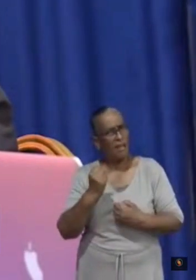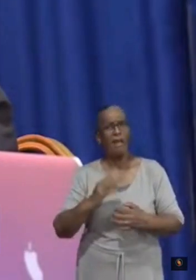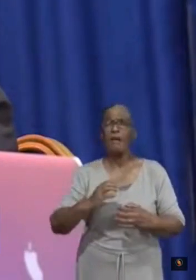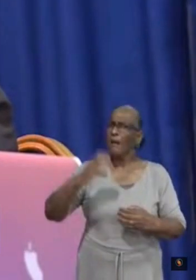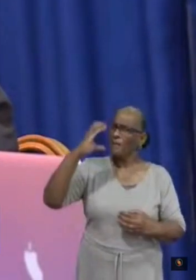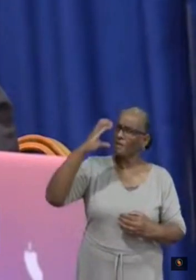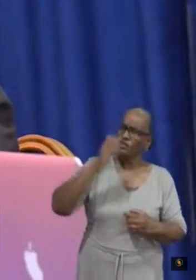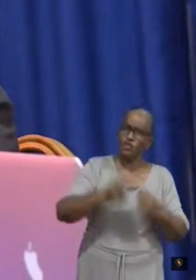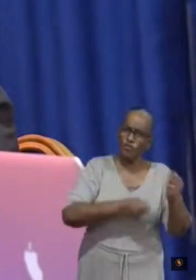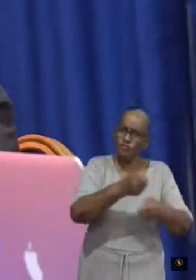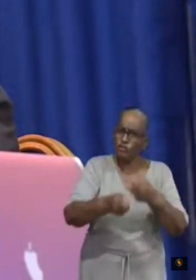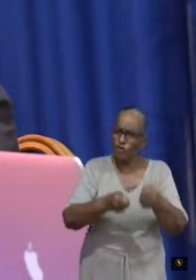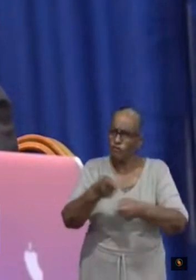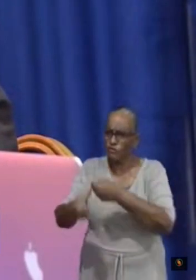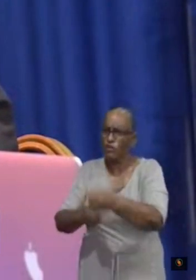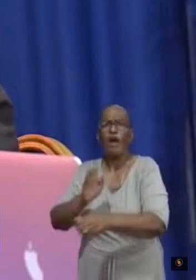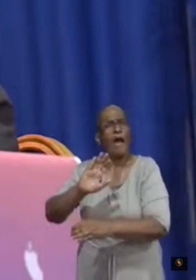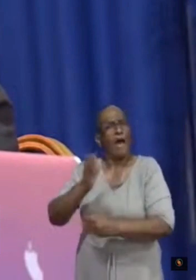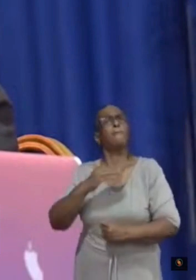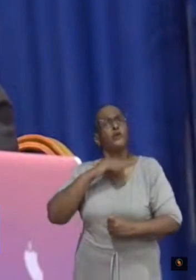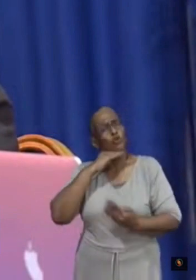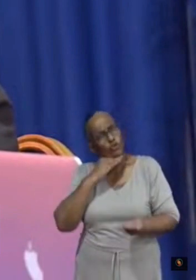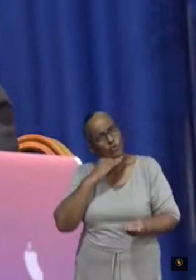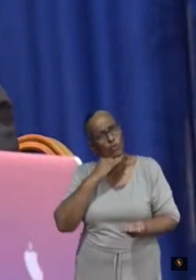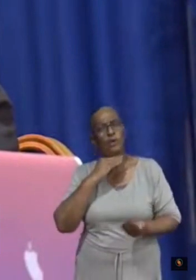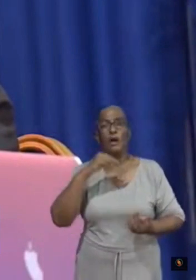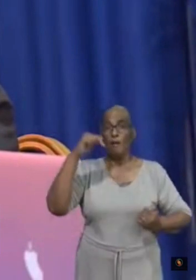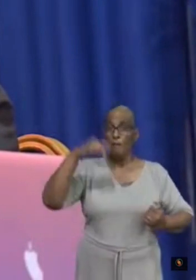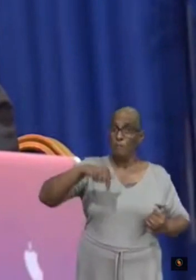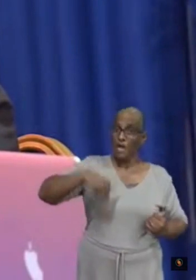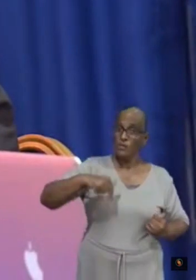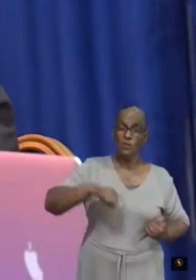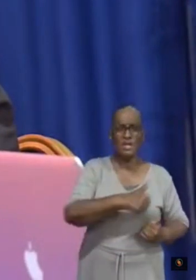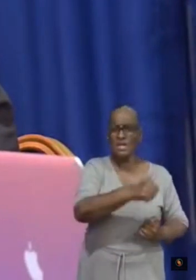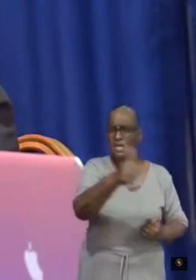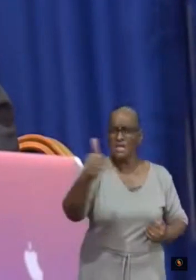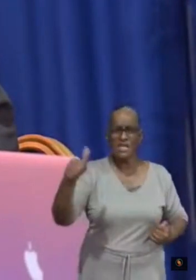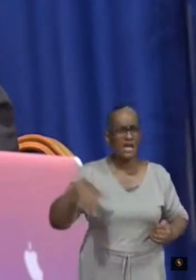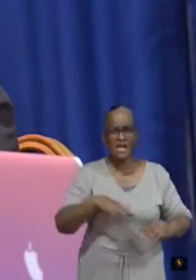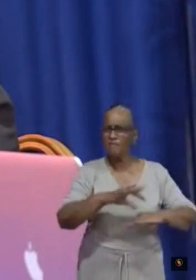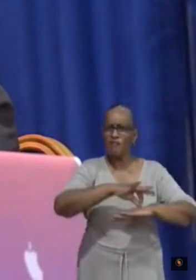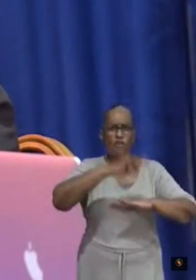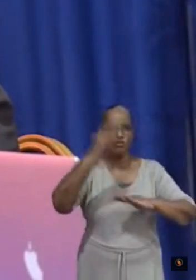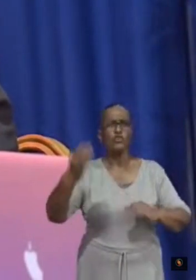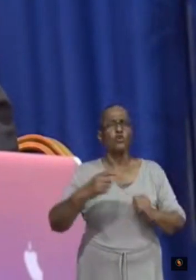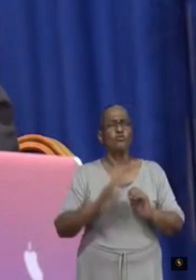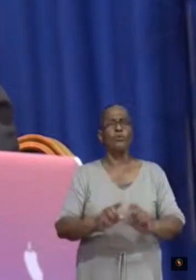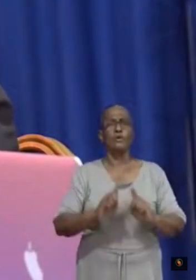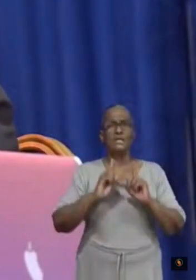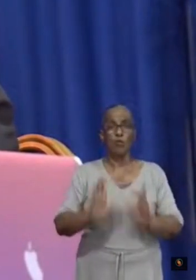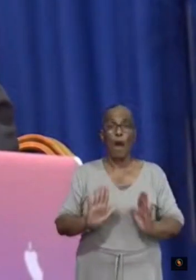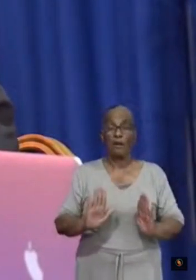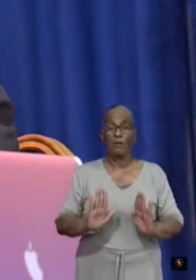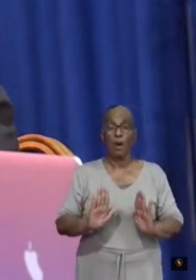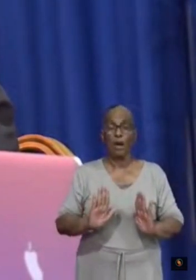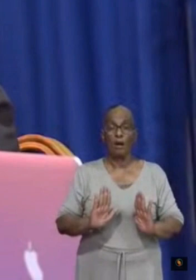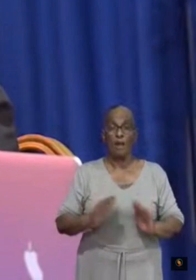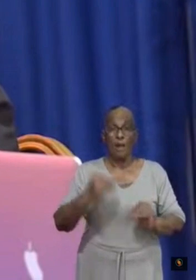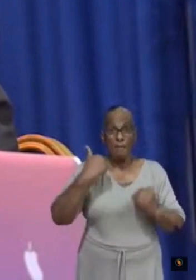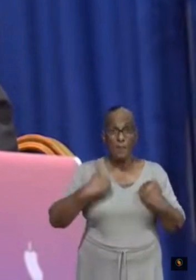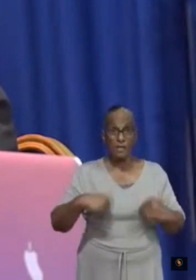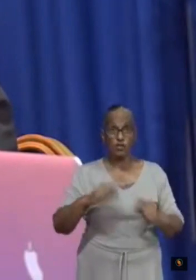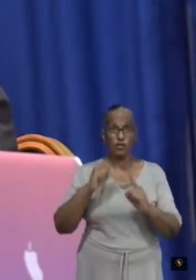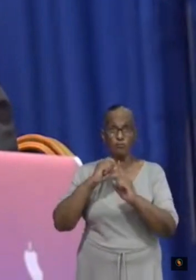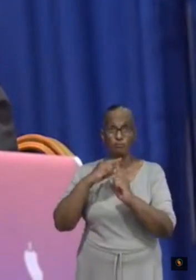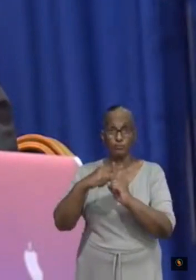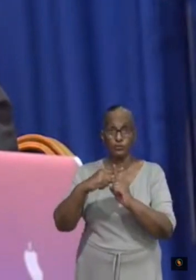van personeel is aanwezig. Op dit moment is in ieder geval volksgezondheid in paraatheid om de mensen die nu besmet